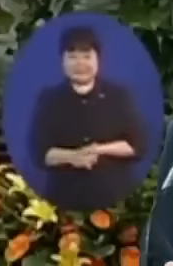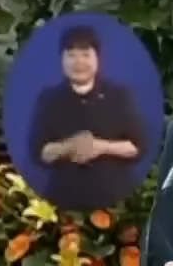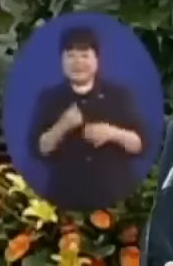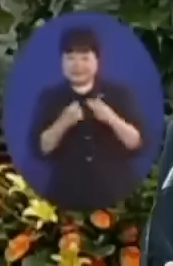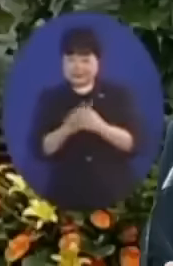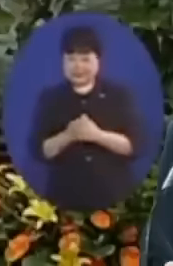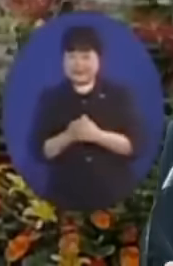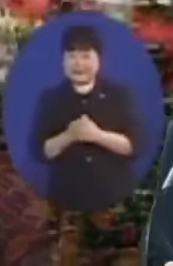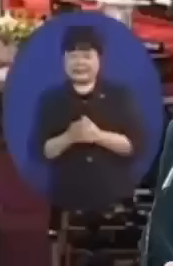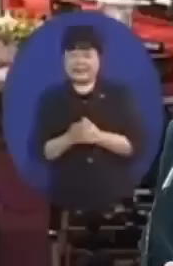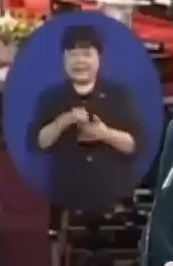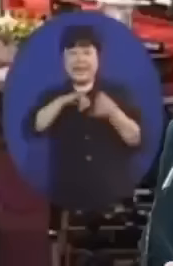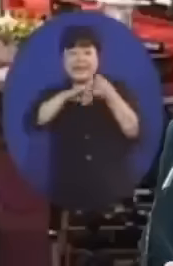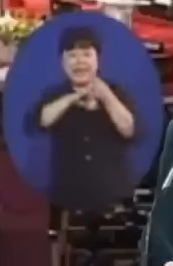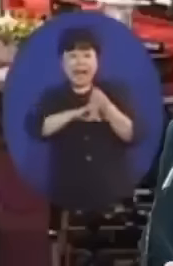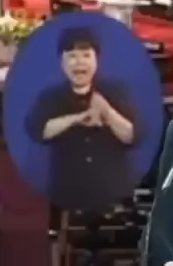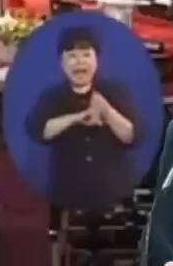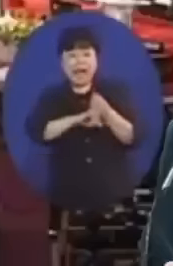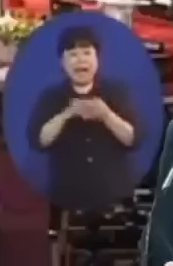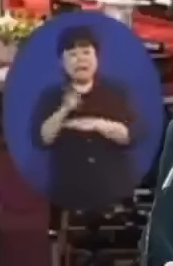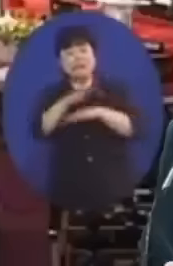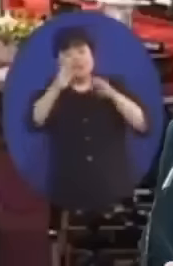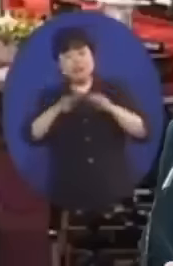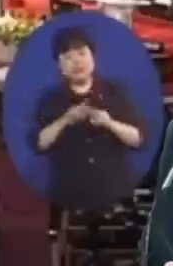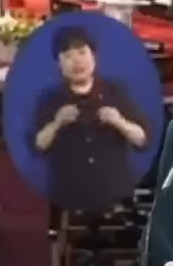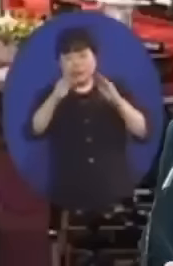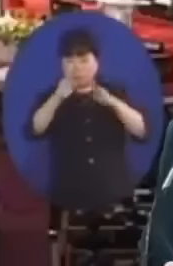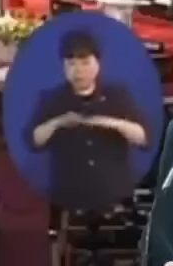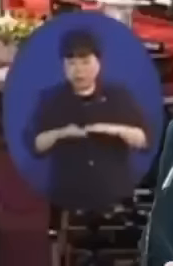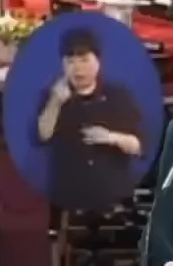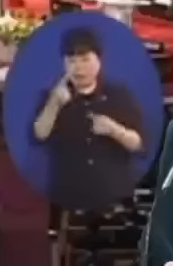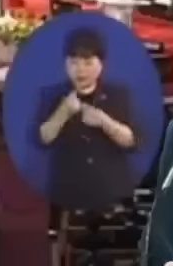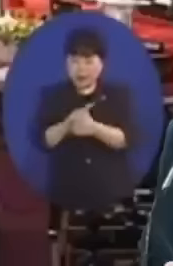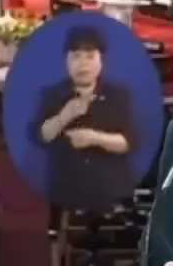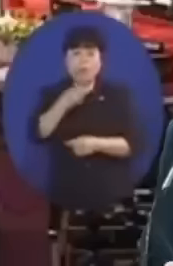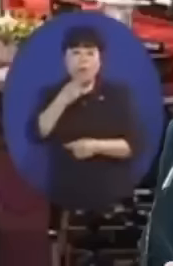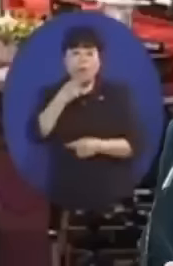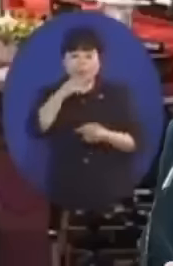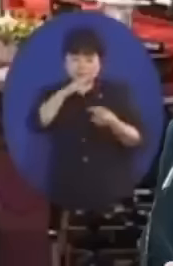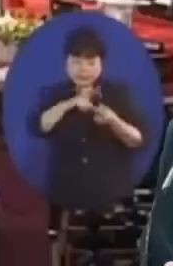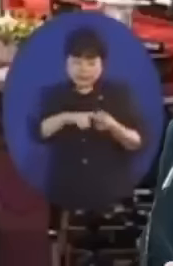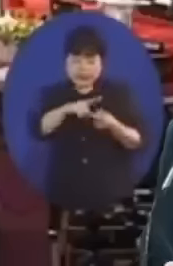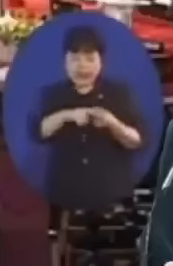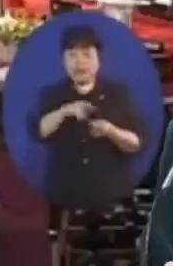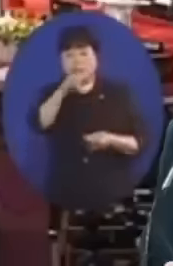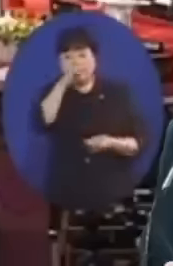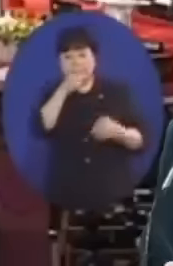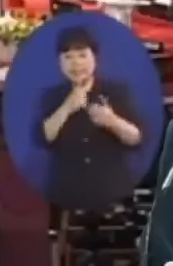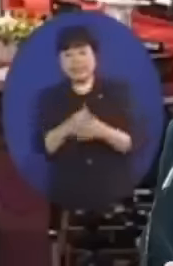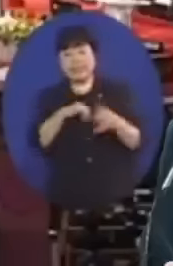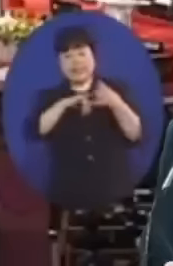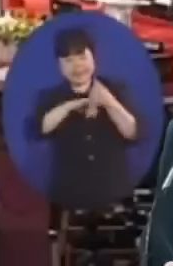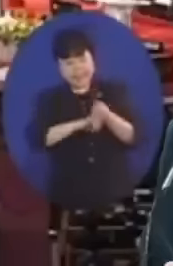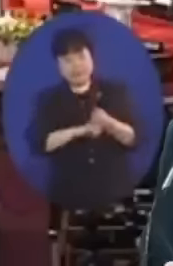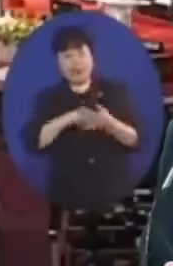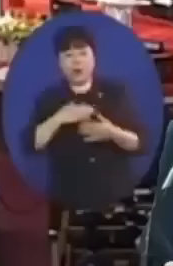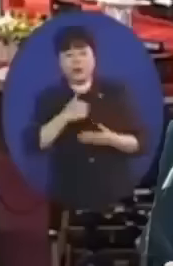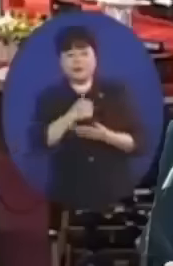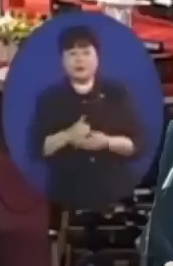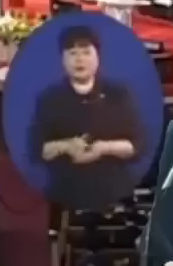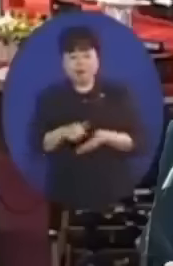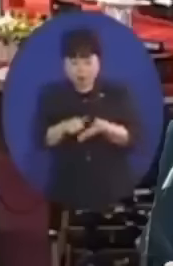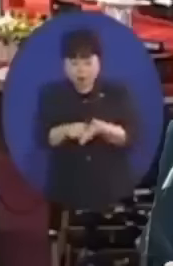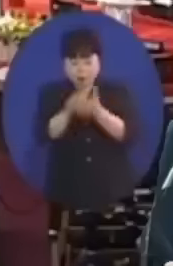그러므로 이 약속은 저 하늘이 무너지고 이 땅에까지도 1.2m 변화가 없기 때문에 이 약속을 알고 주님에게